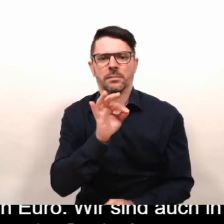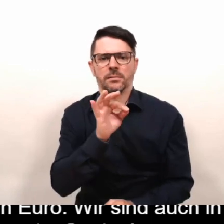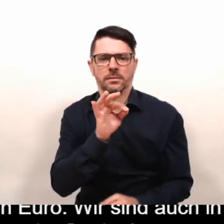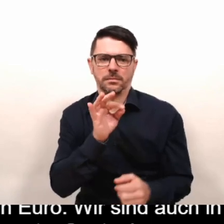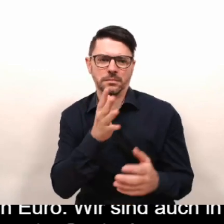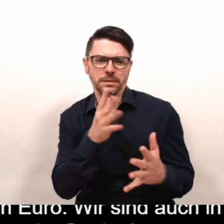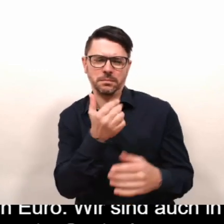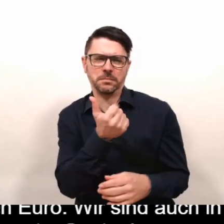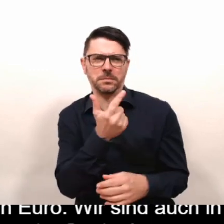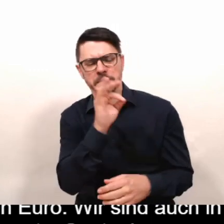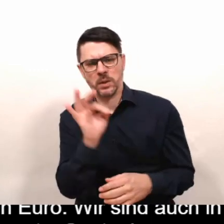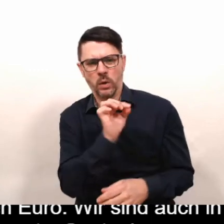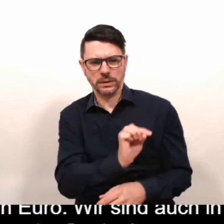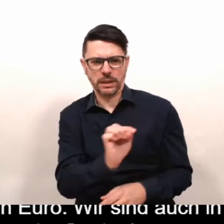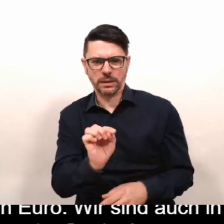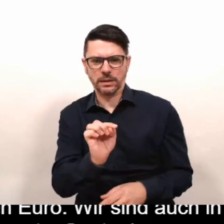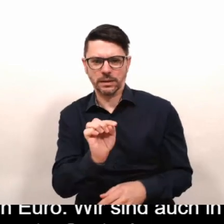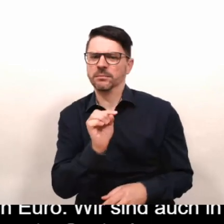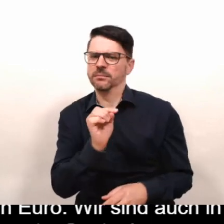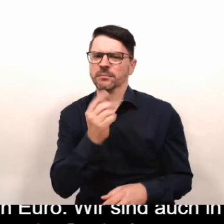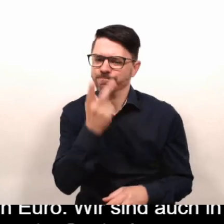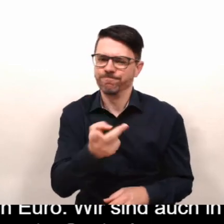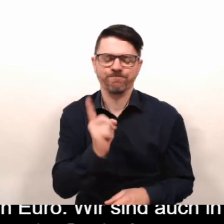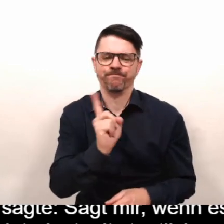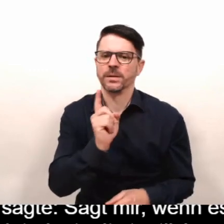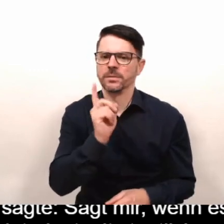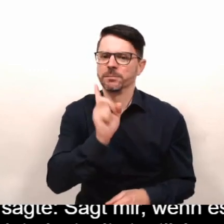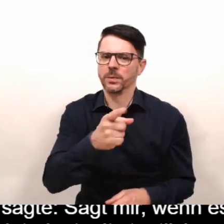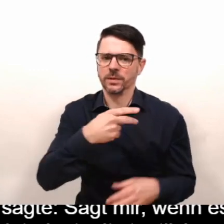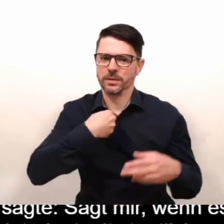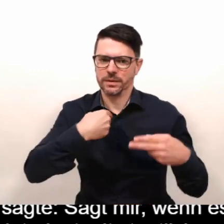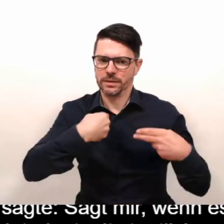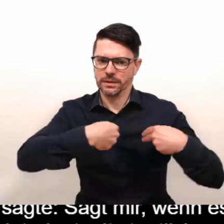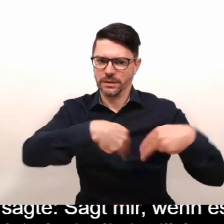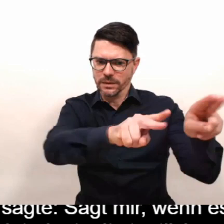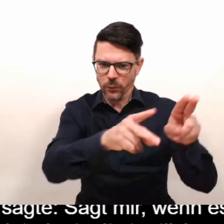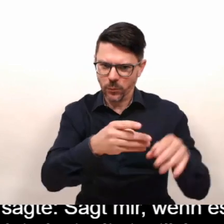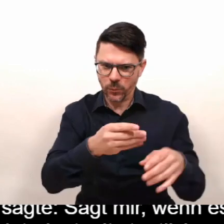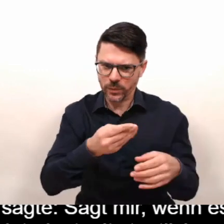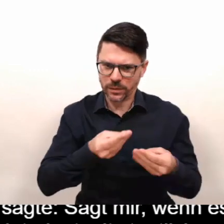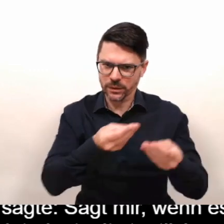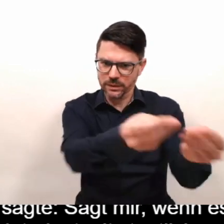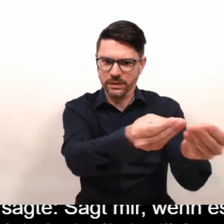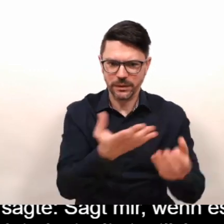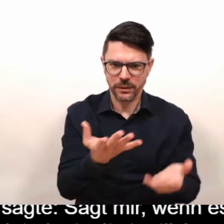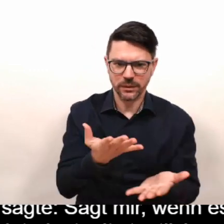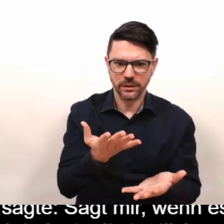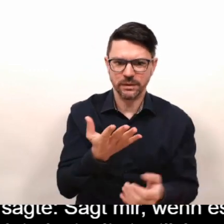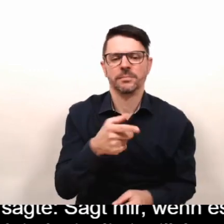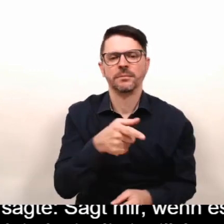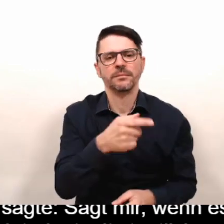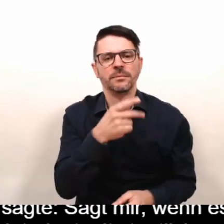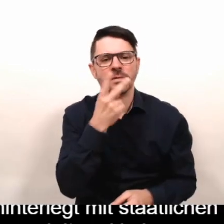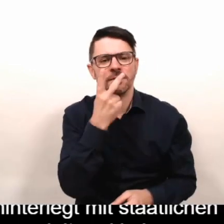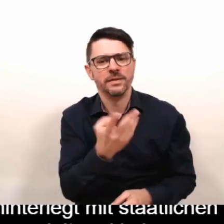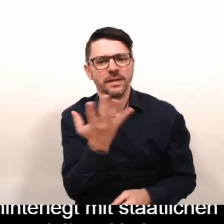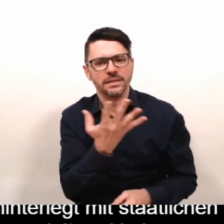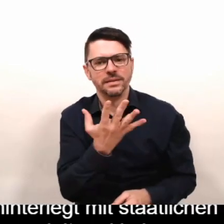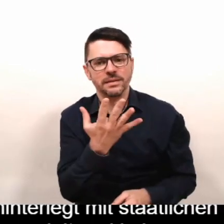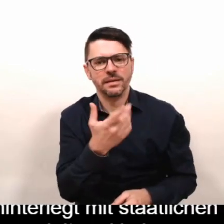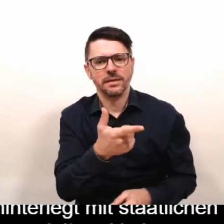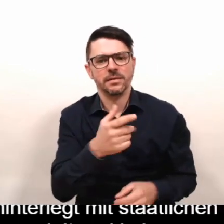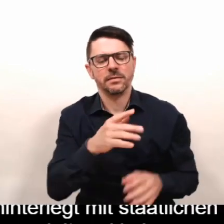geben. Wer vorher schon wirtschaftlich angeschlagen war, darf hier nicht mehr frisches Geld bekommen an der Stelle. Auch das ist gegenüber dem